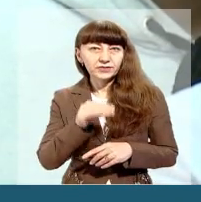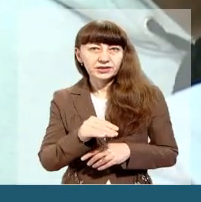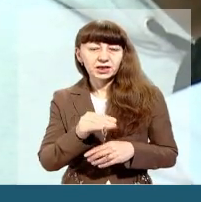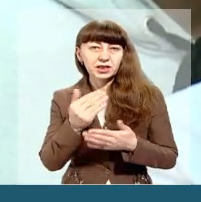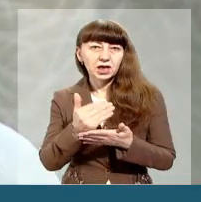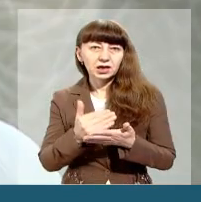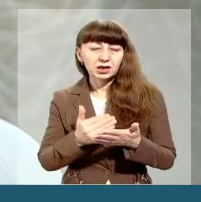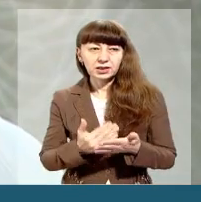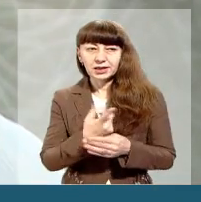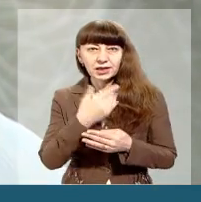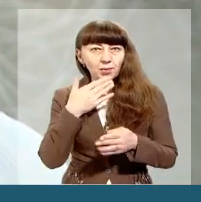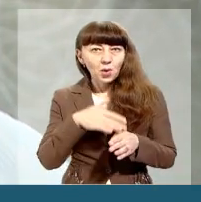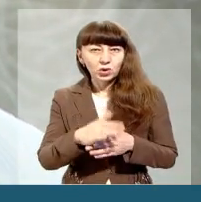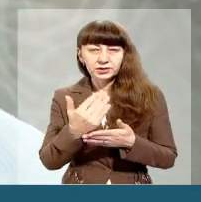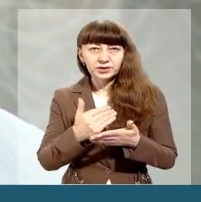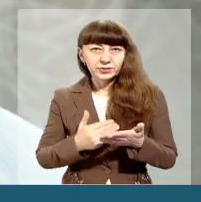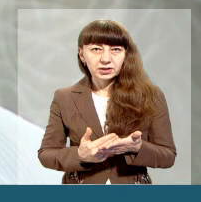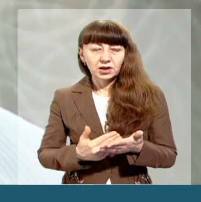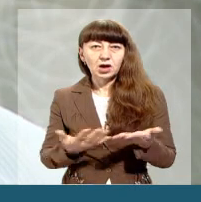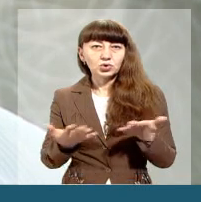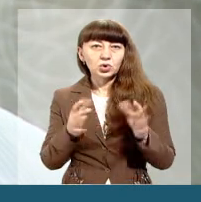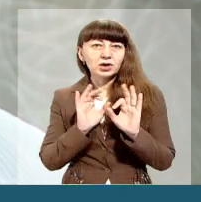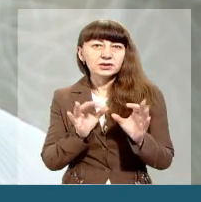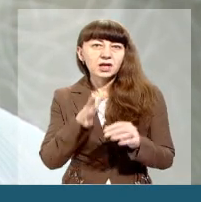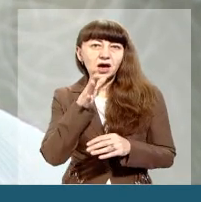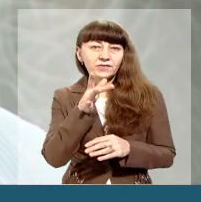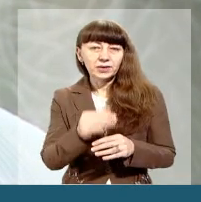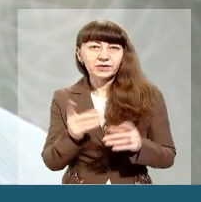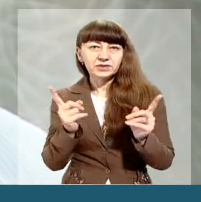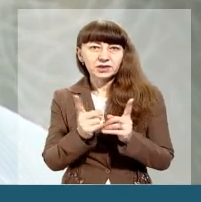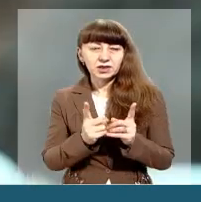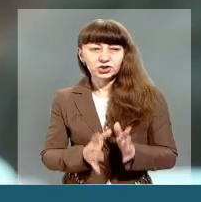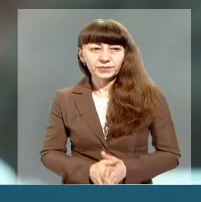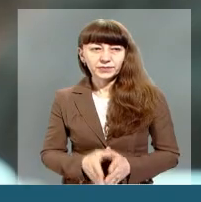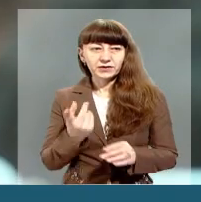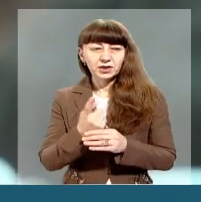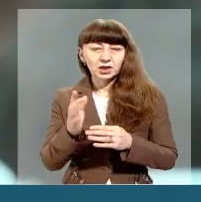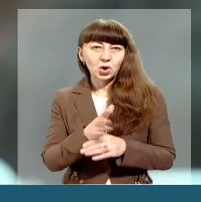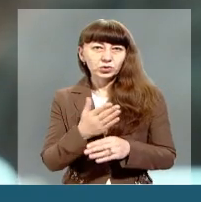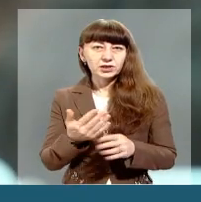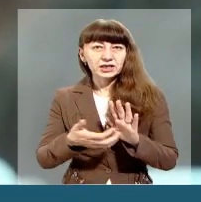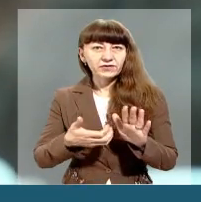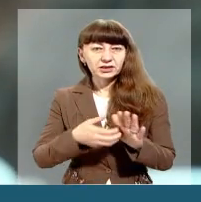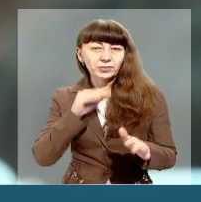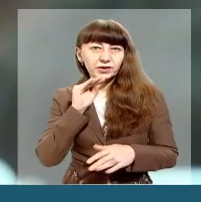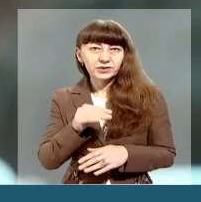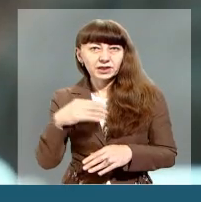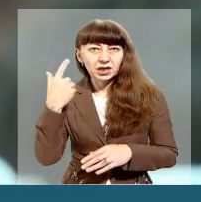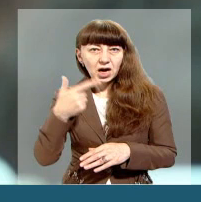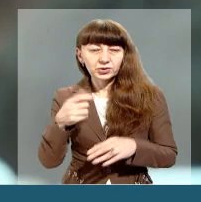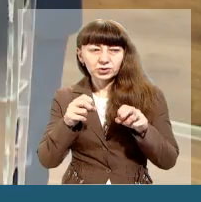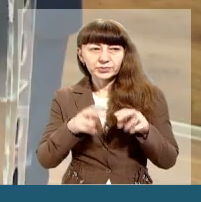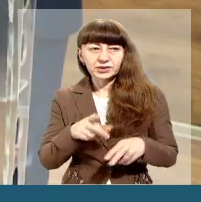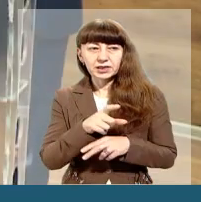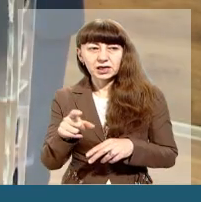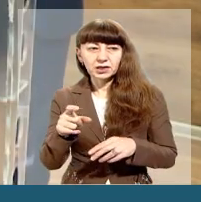список профессий, о которых сегодня рассказывают на встрече со школьниками. В этой отрасли тоже существуют проблемы с кадрами, поэтому грамотный специалист